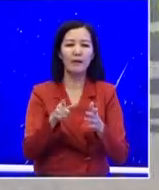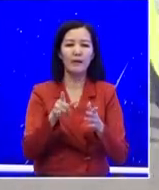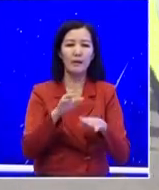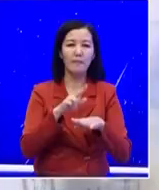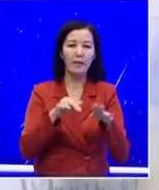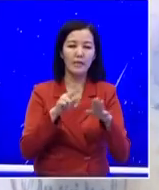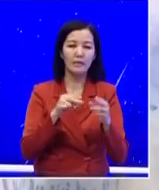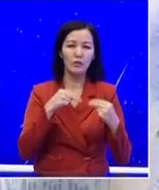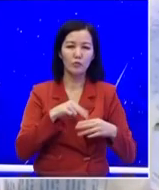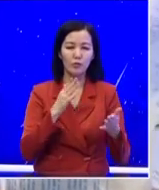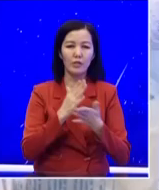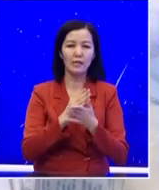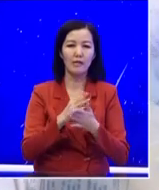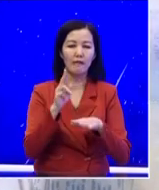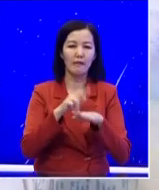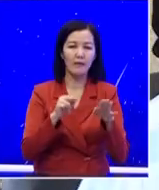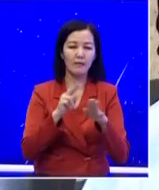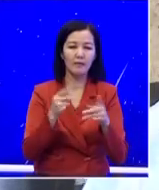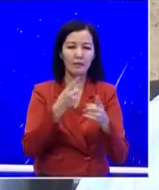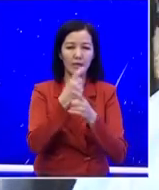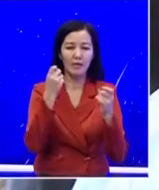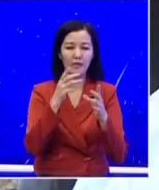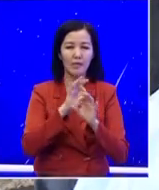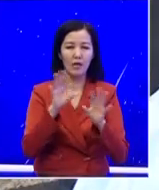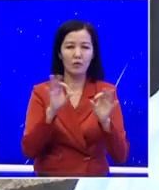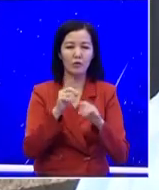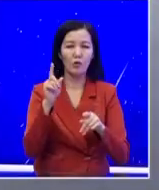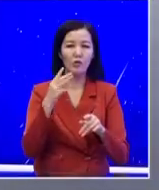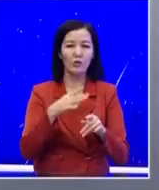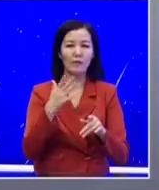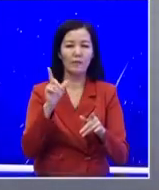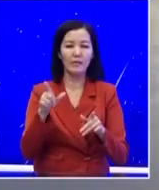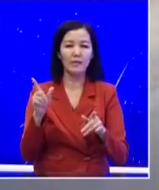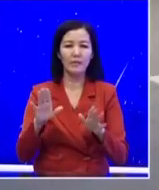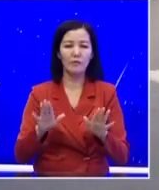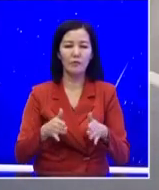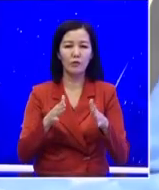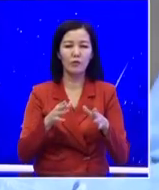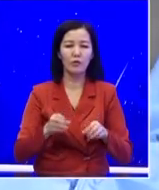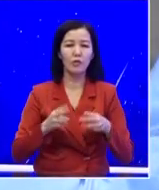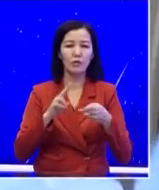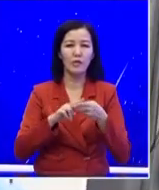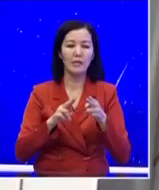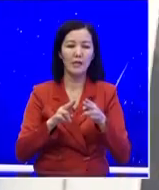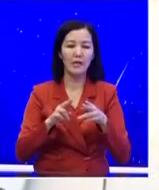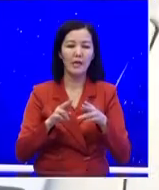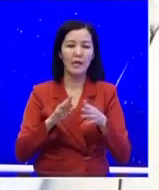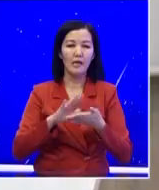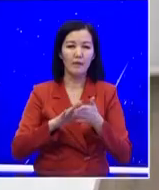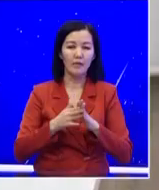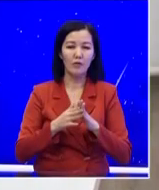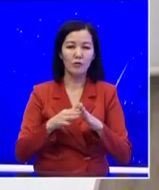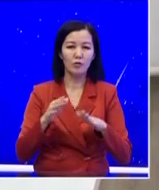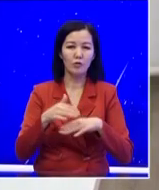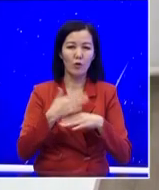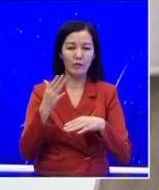полиция өкілі жұмылдырылды. Тәртіп сақшыларының ақпарынша өңірде 145 адам төтенше жағдай режимін бұзғаны үшін жауапкершілікке